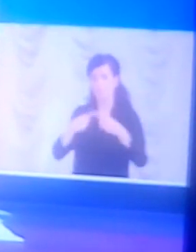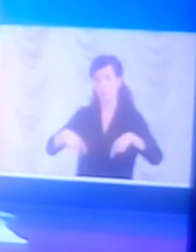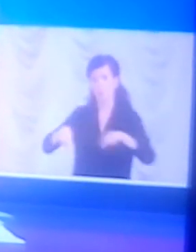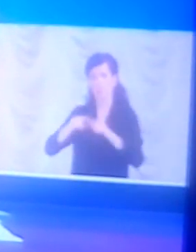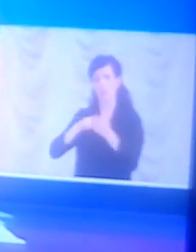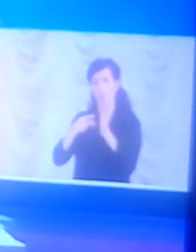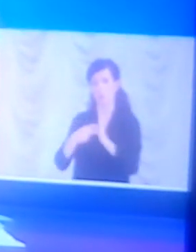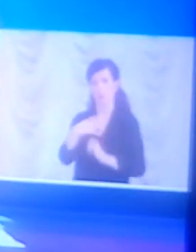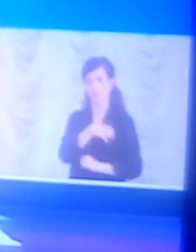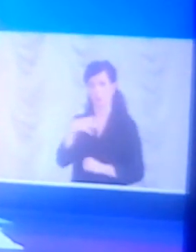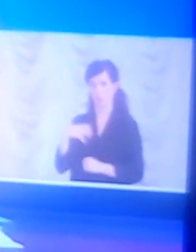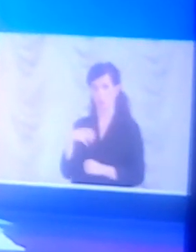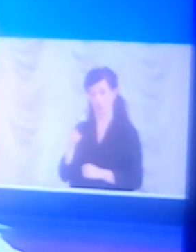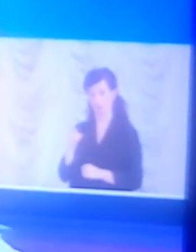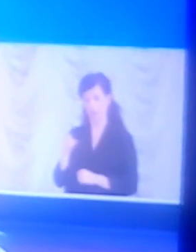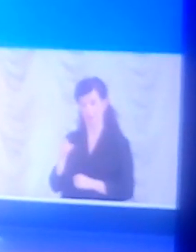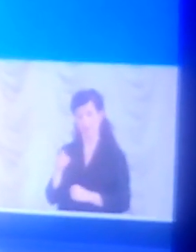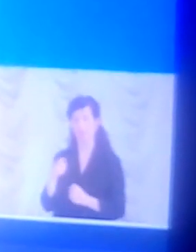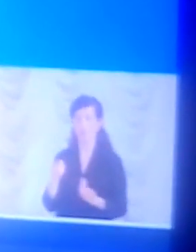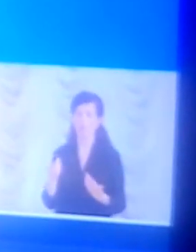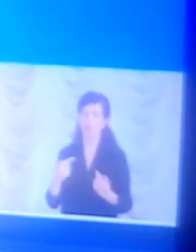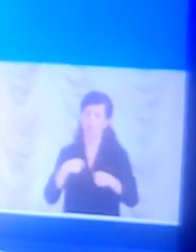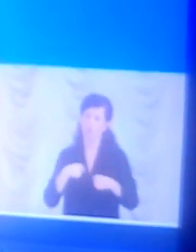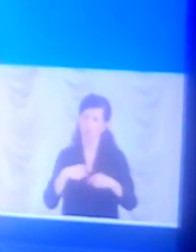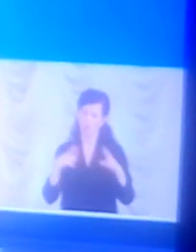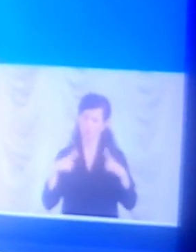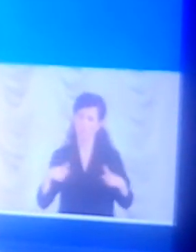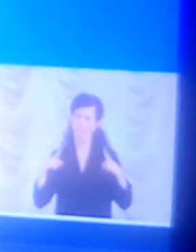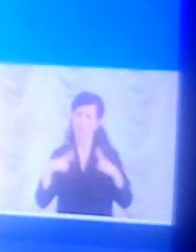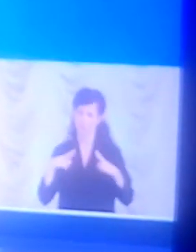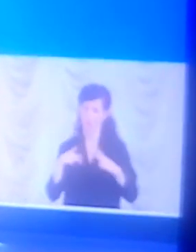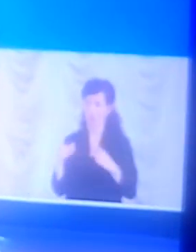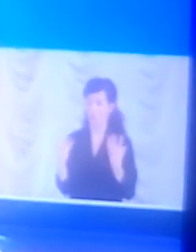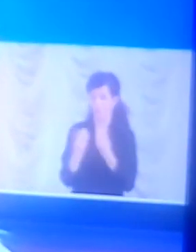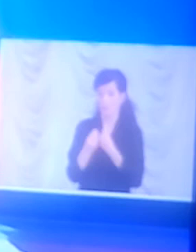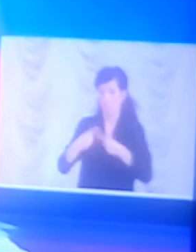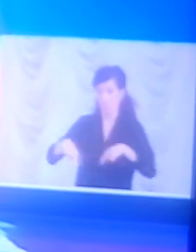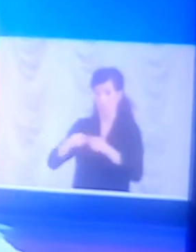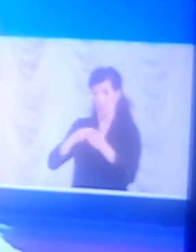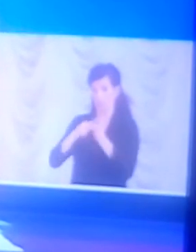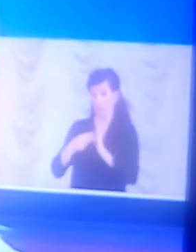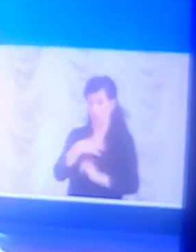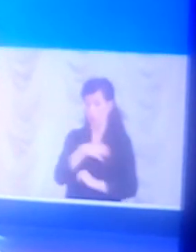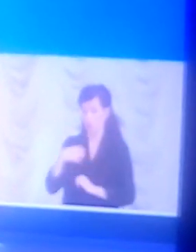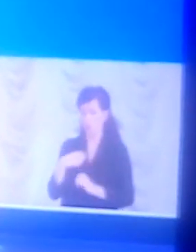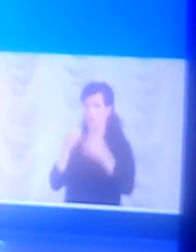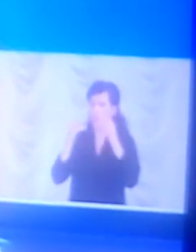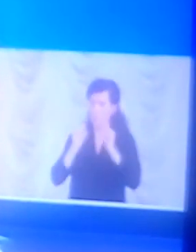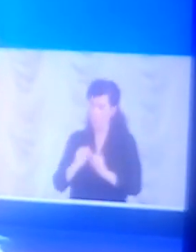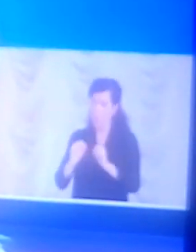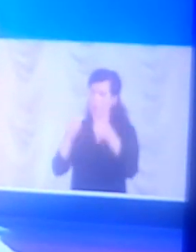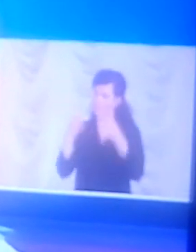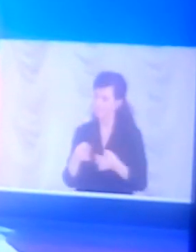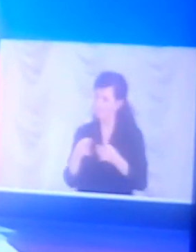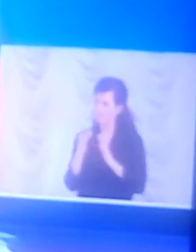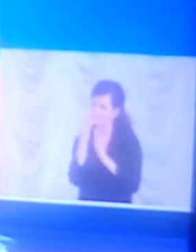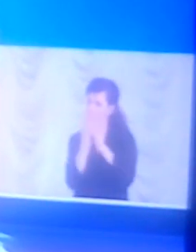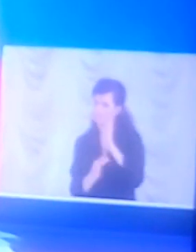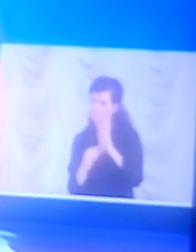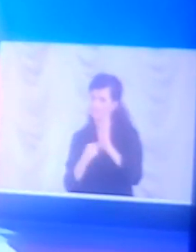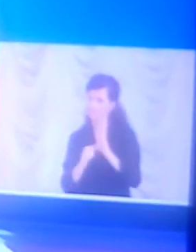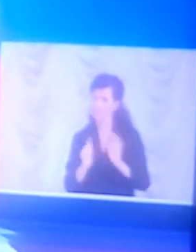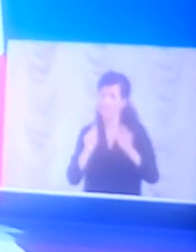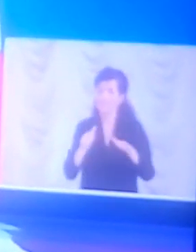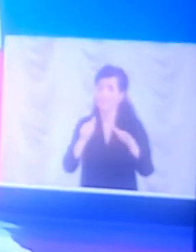Scientifico. Confido di poter confezionare con loro un rigoroso pacchetto di prescrizioni che nelle